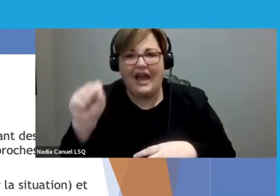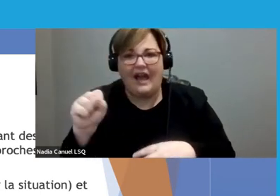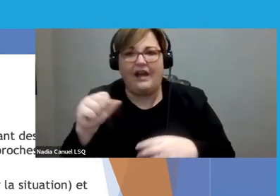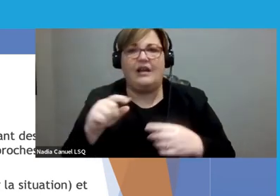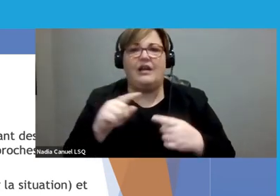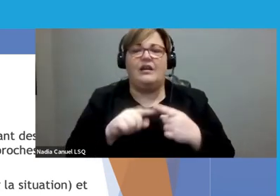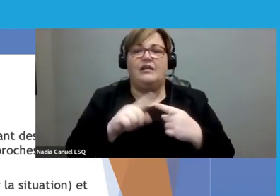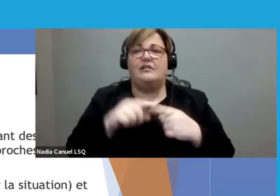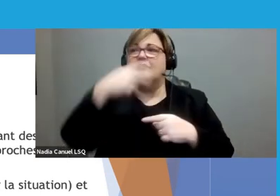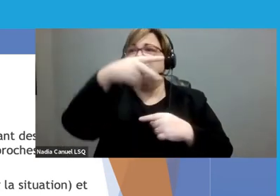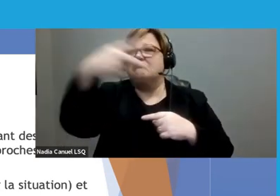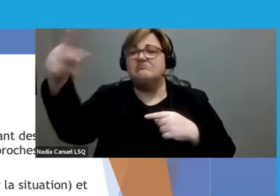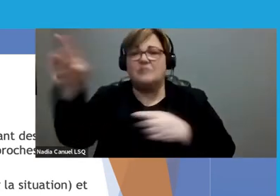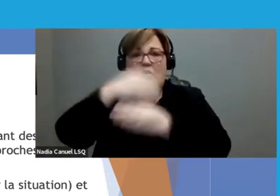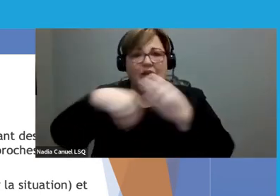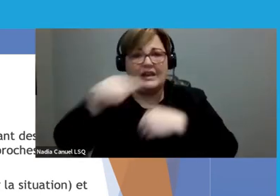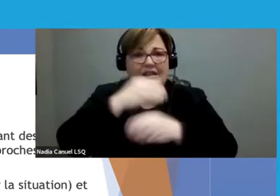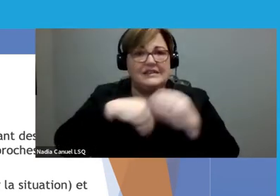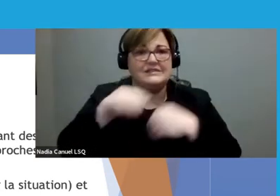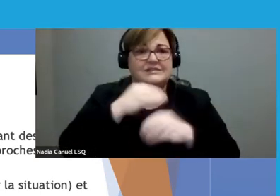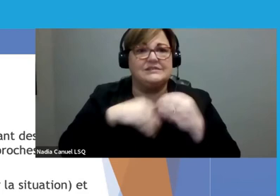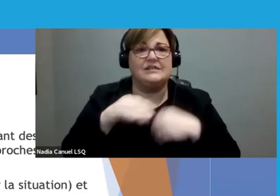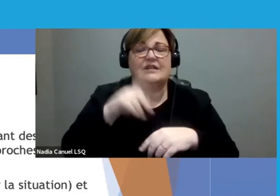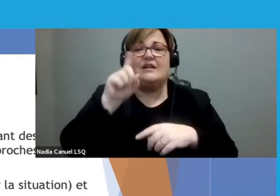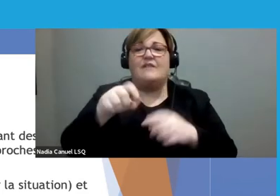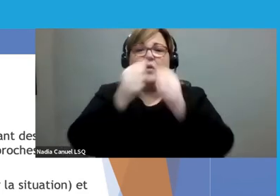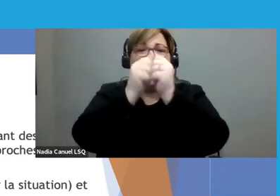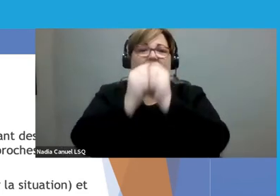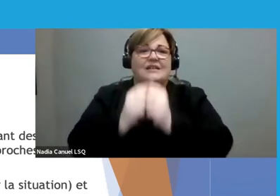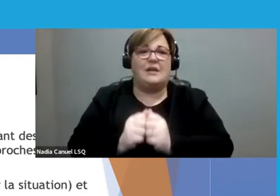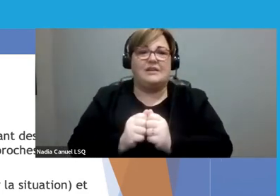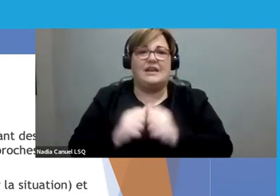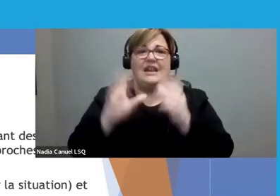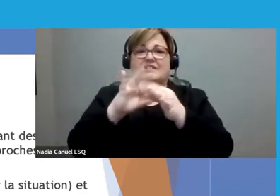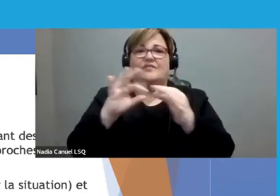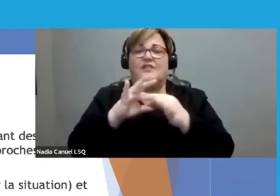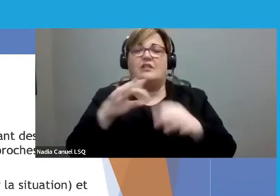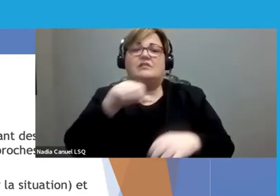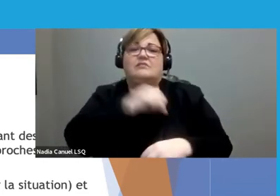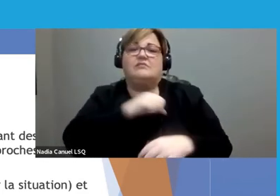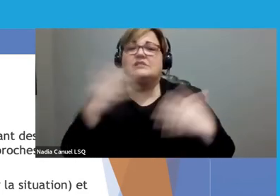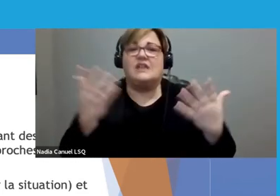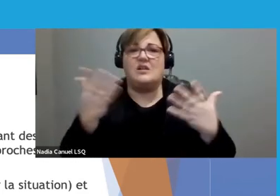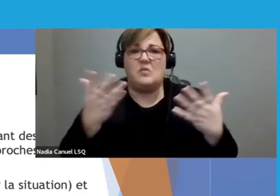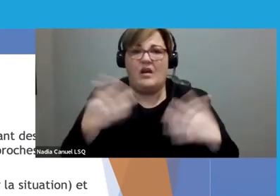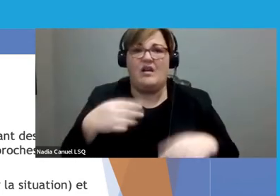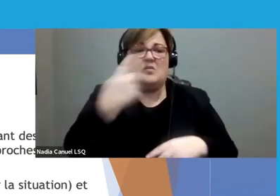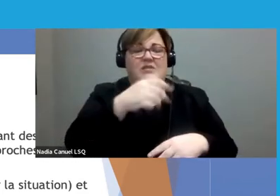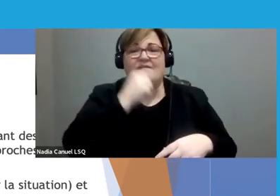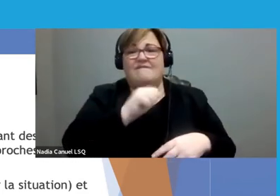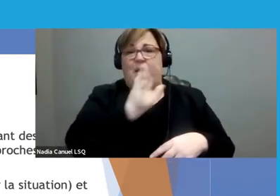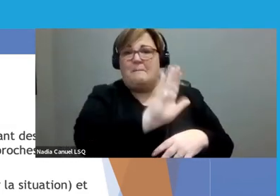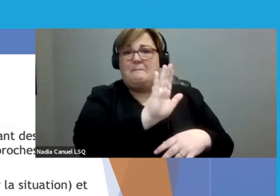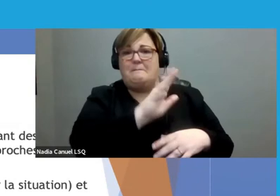dans vos organismes de adopter la définition de violence à la réalité des femmes en situation de